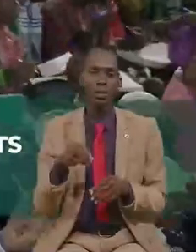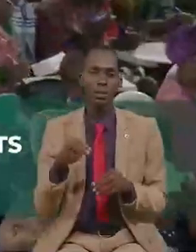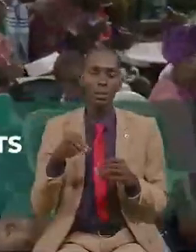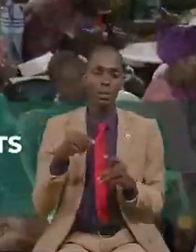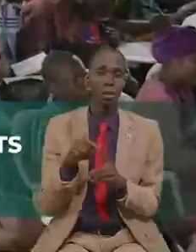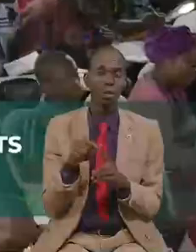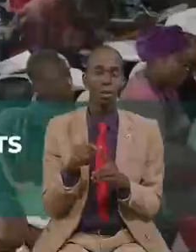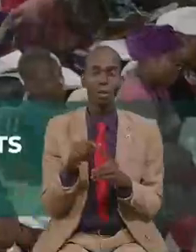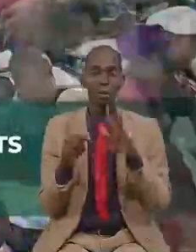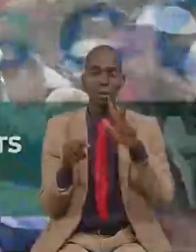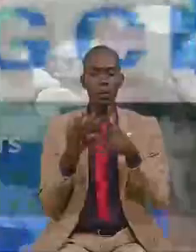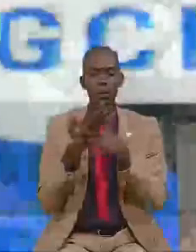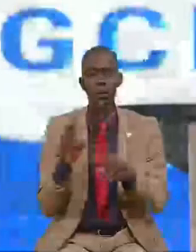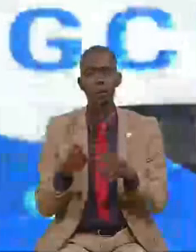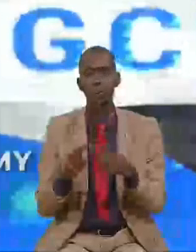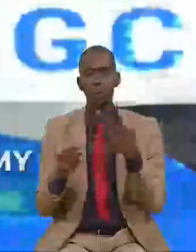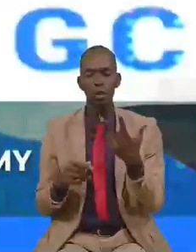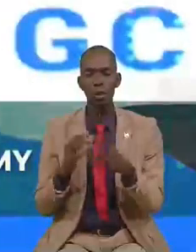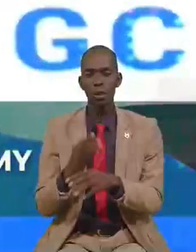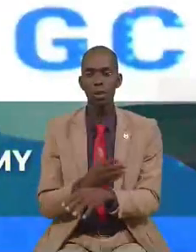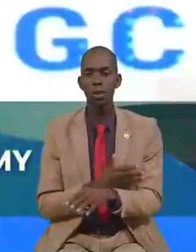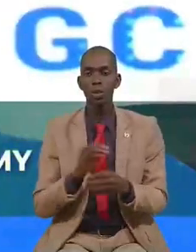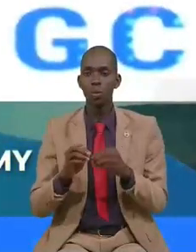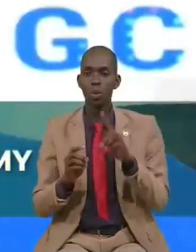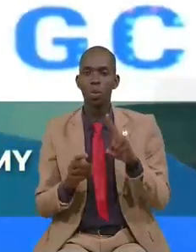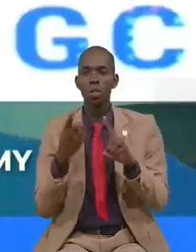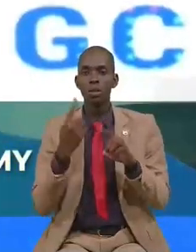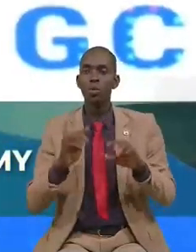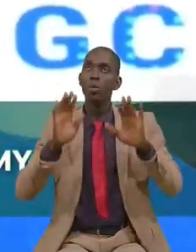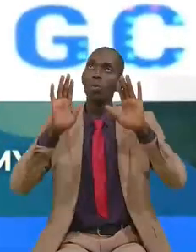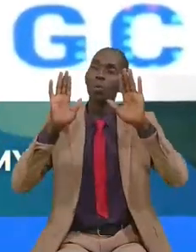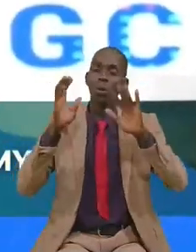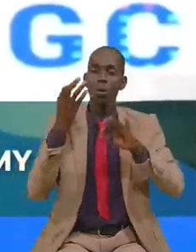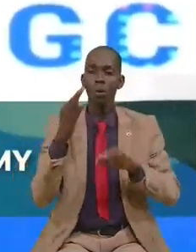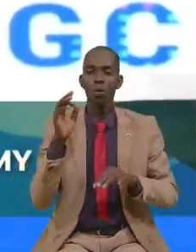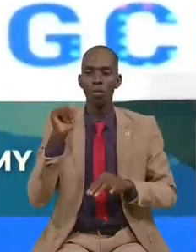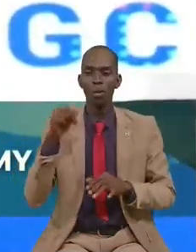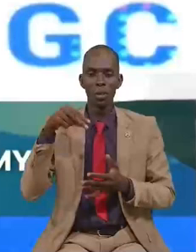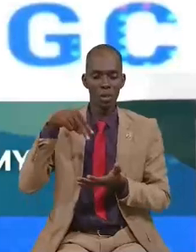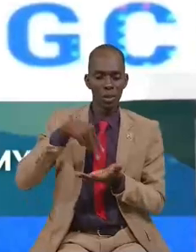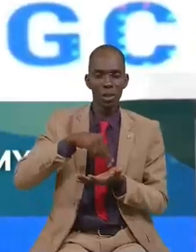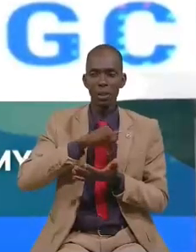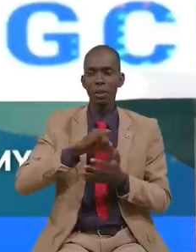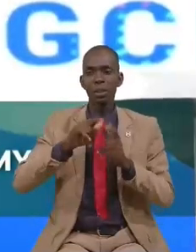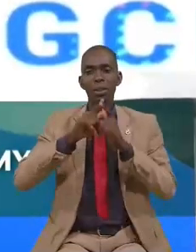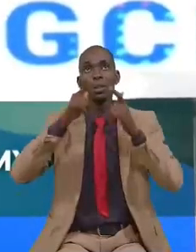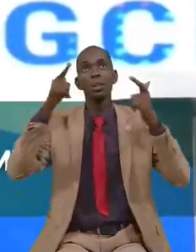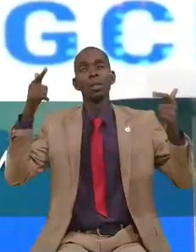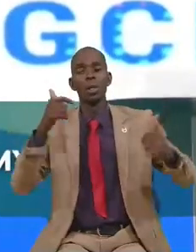éléments. Premièrement, le prodige d'une grande armée debout pour les